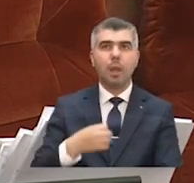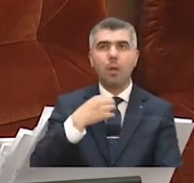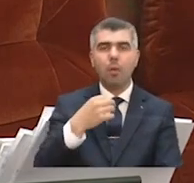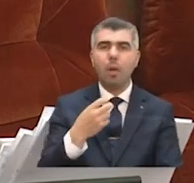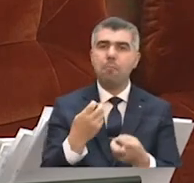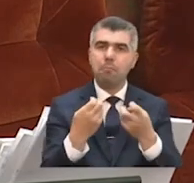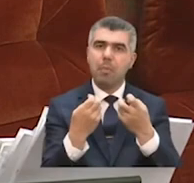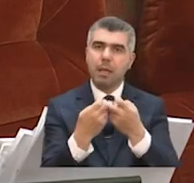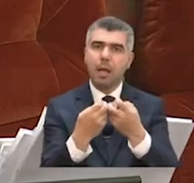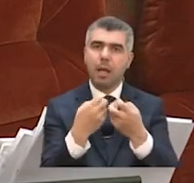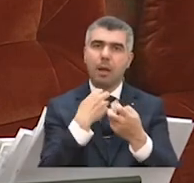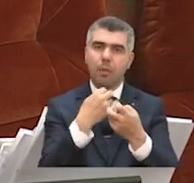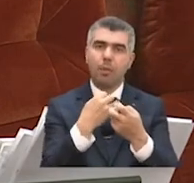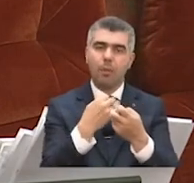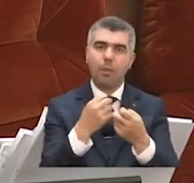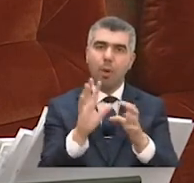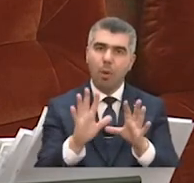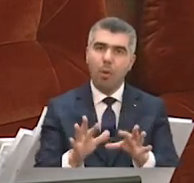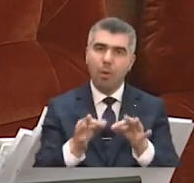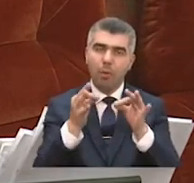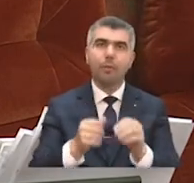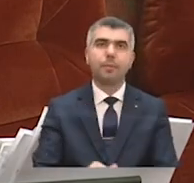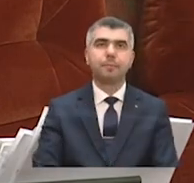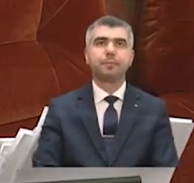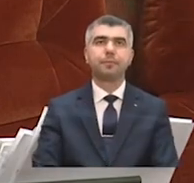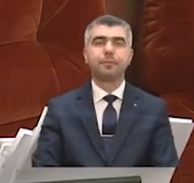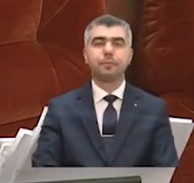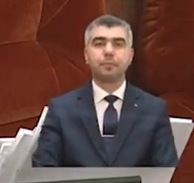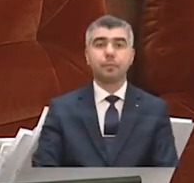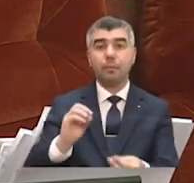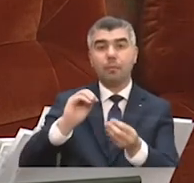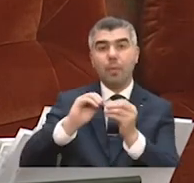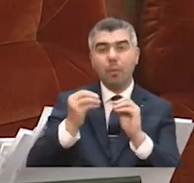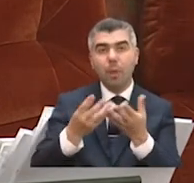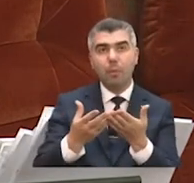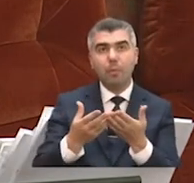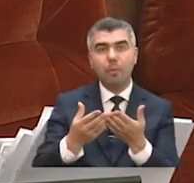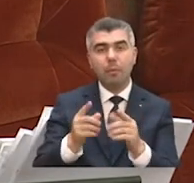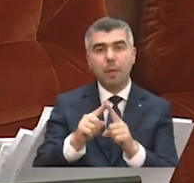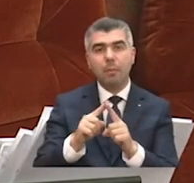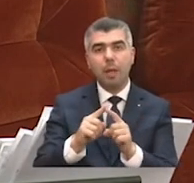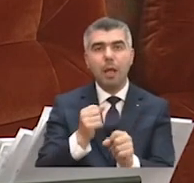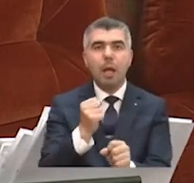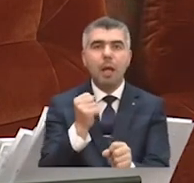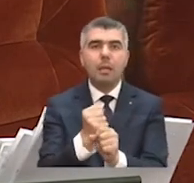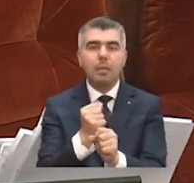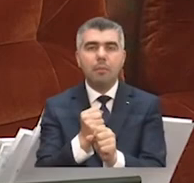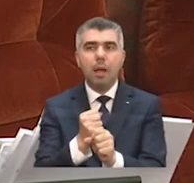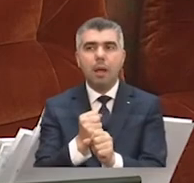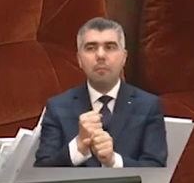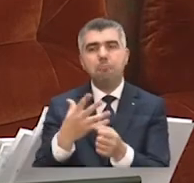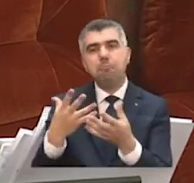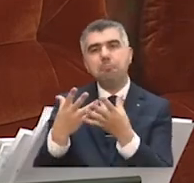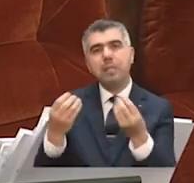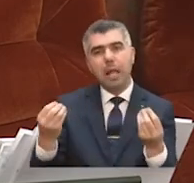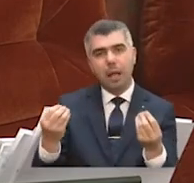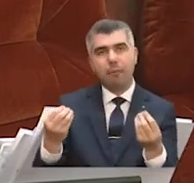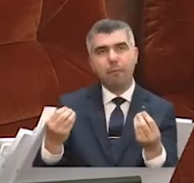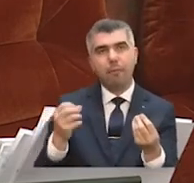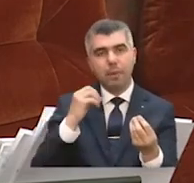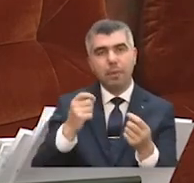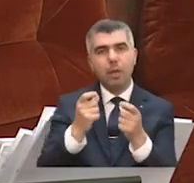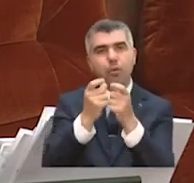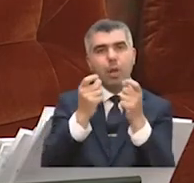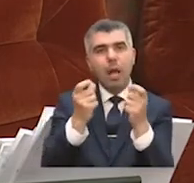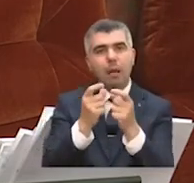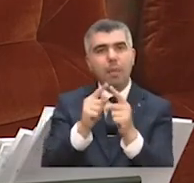ما على سبيل الاستئناس فقط الإشكالية ديال العمل الموسمي. كاين واحد العدد ديال القطاعات ومنها القطاع